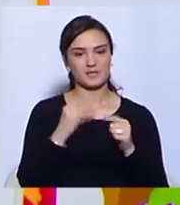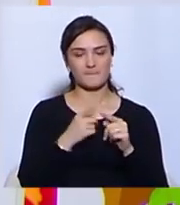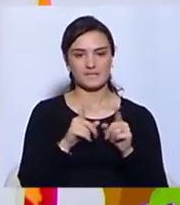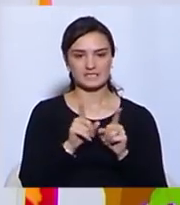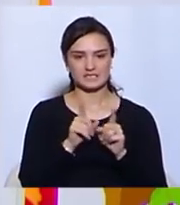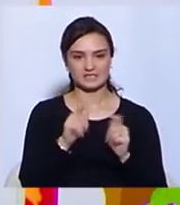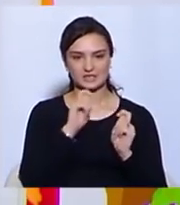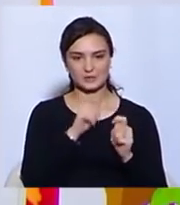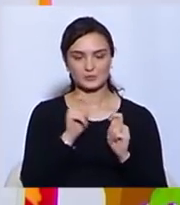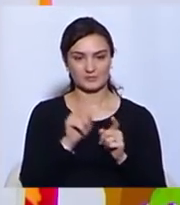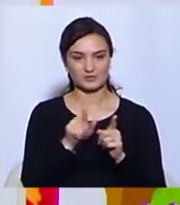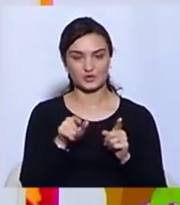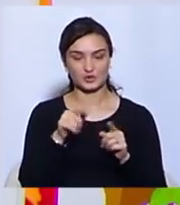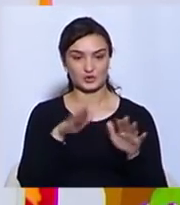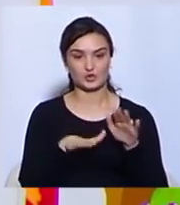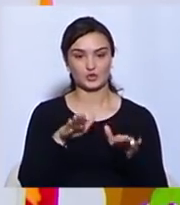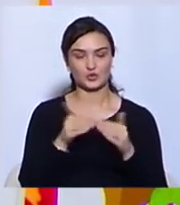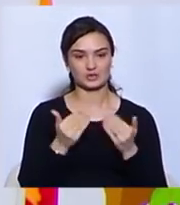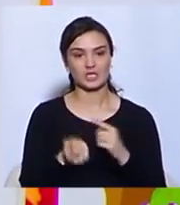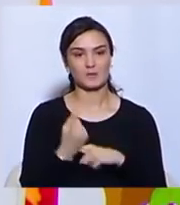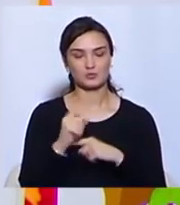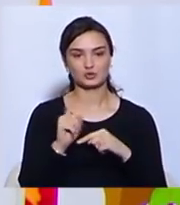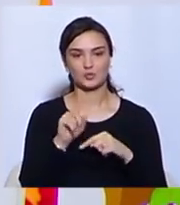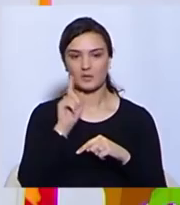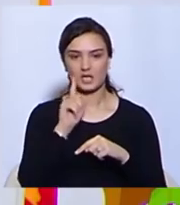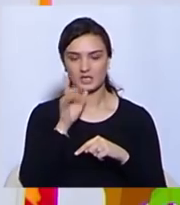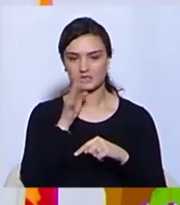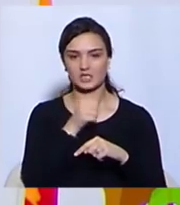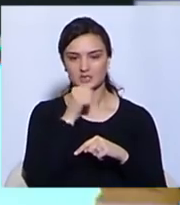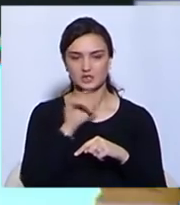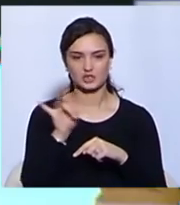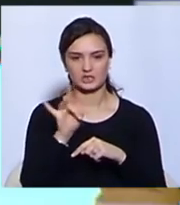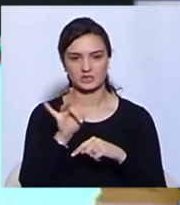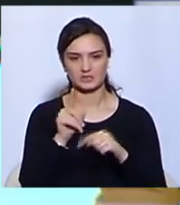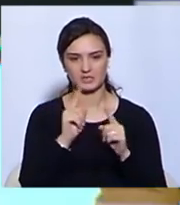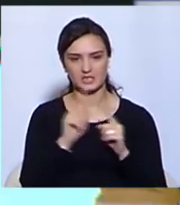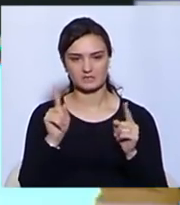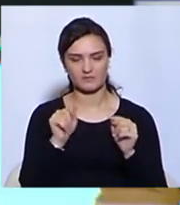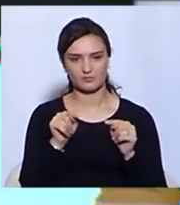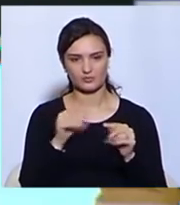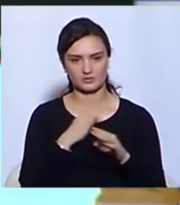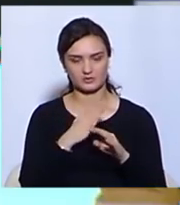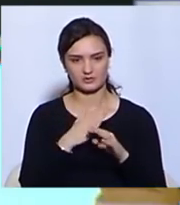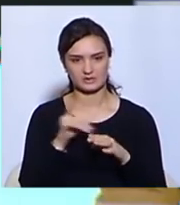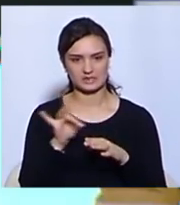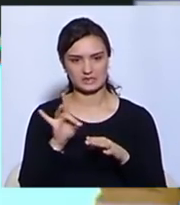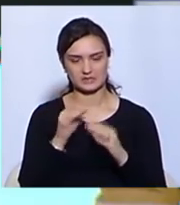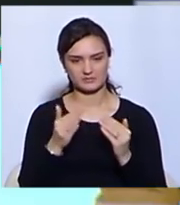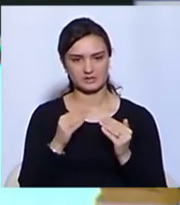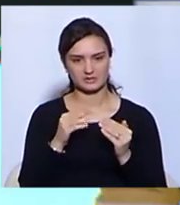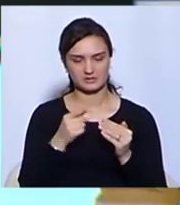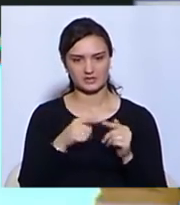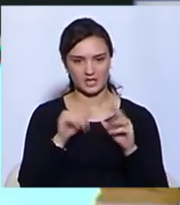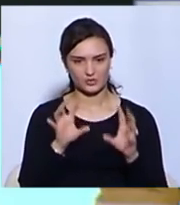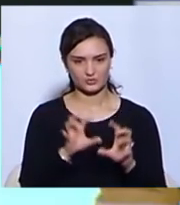ასეთი საჩუქრები წონის აღმოჩნდა, რომ ახალგაზრდა ასაკში ცხიმი განსხვავებულად ლაგდება, ამას ქვია ცხიმის